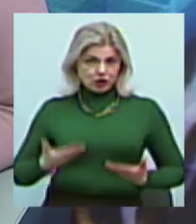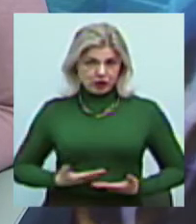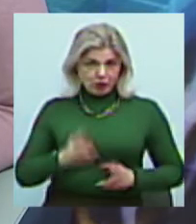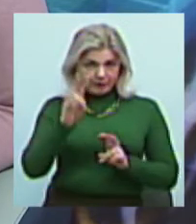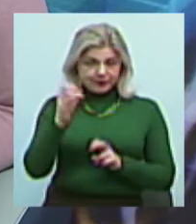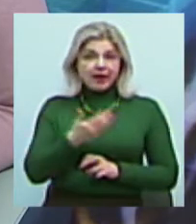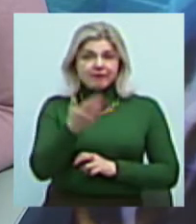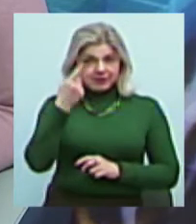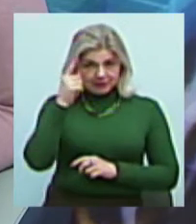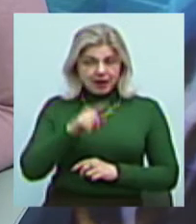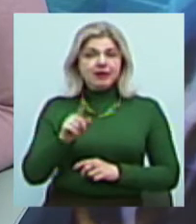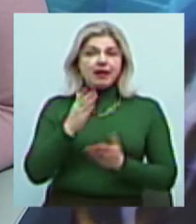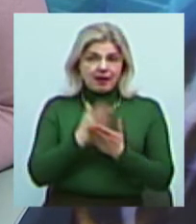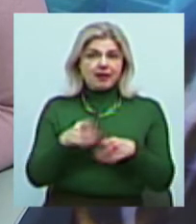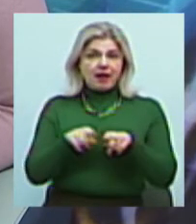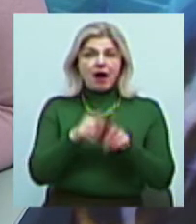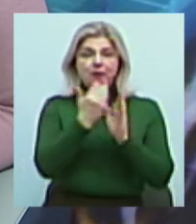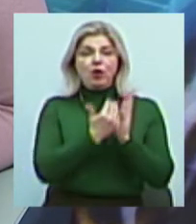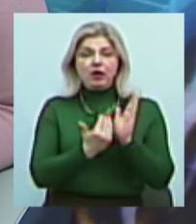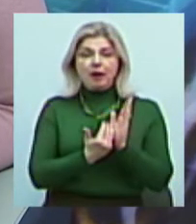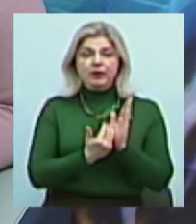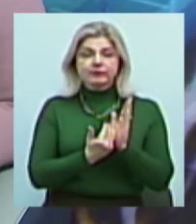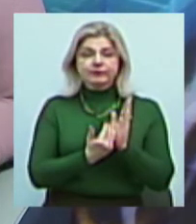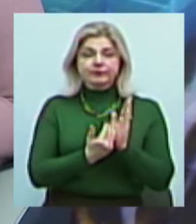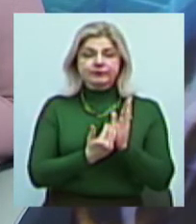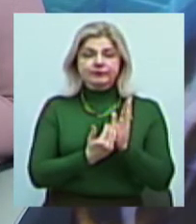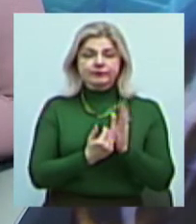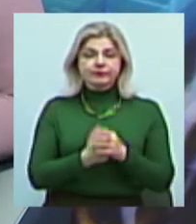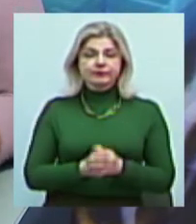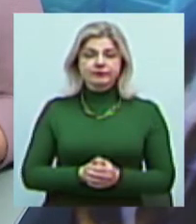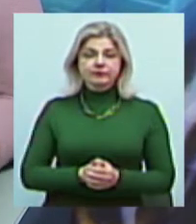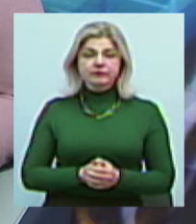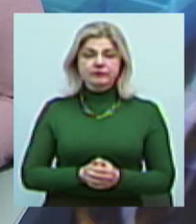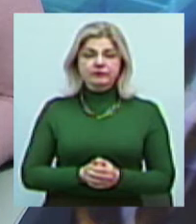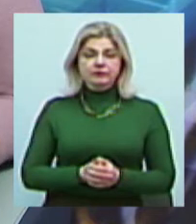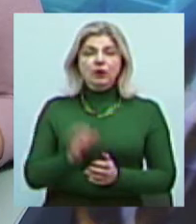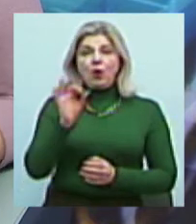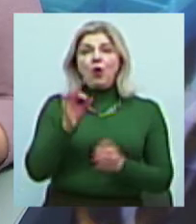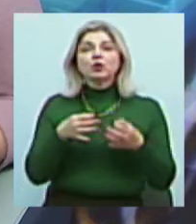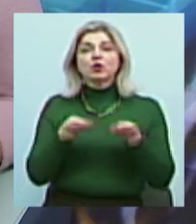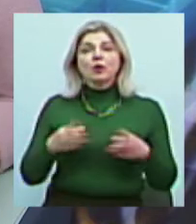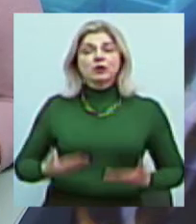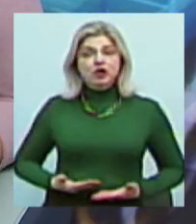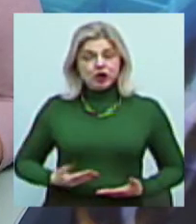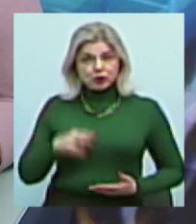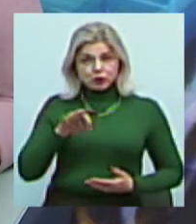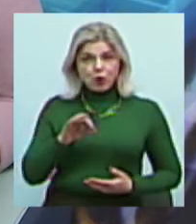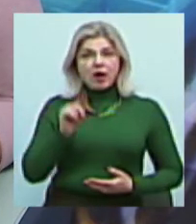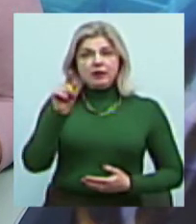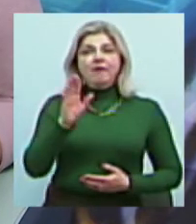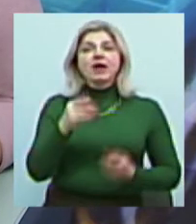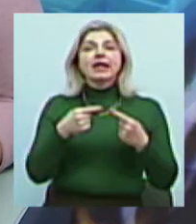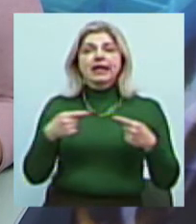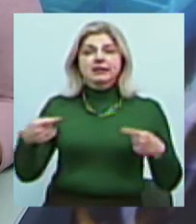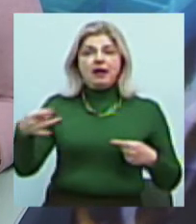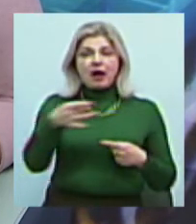програма міська цільова. Які будинки, до речі, увійшли до житлового будинку? Про доступне житло. Там три об'єкти, це в різних